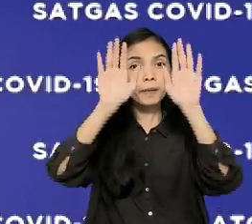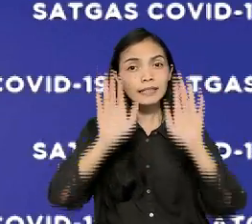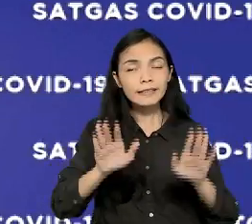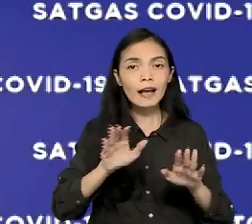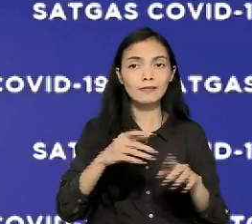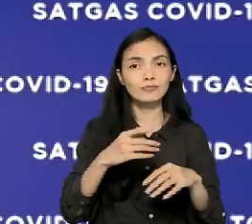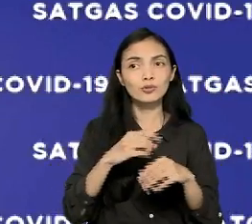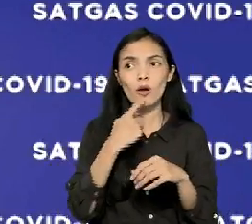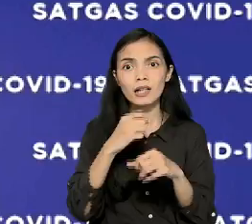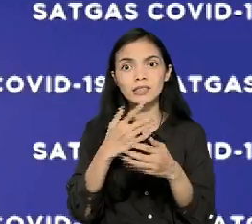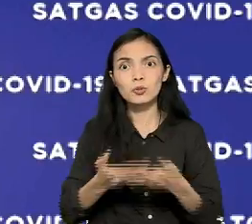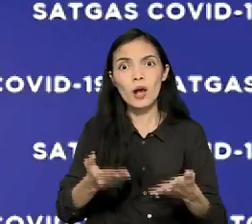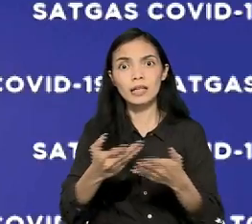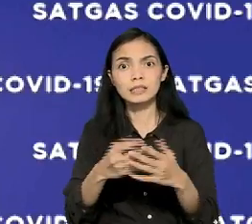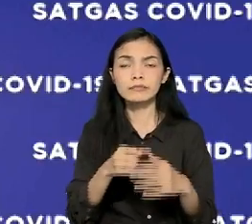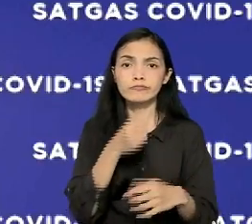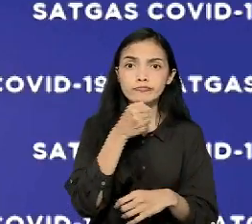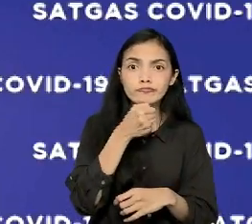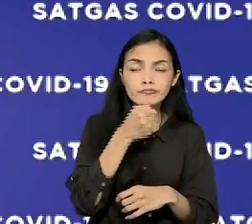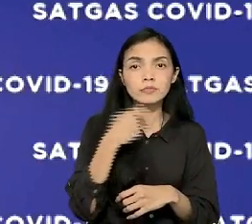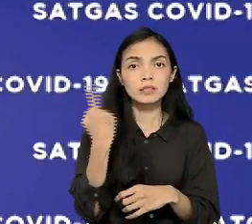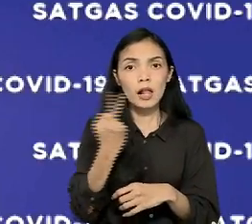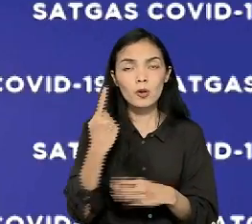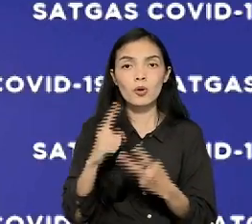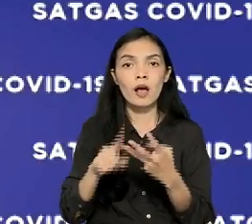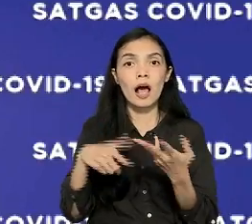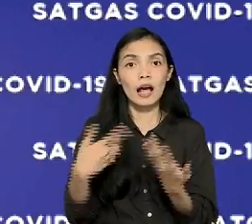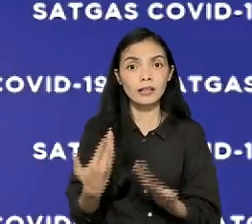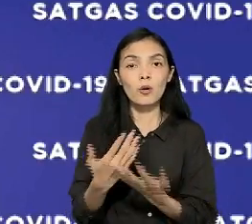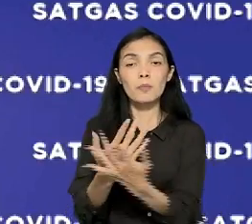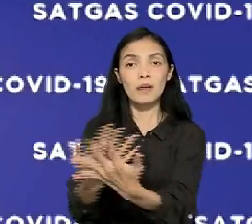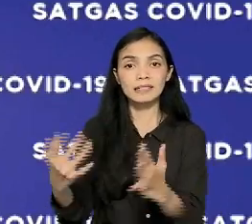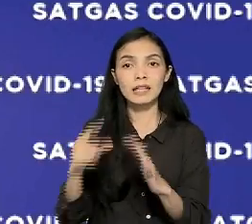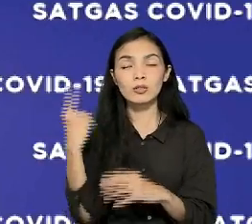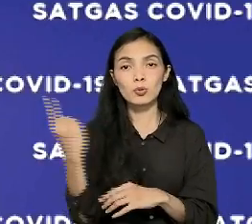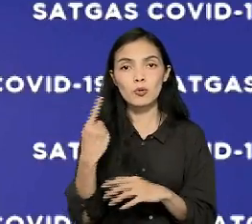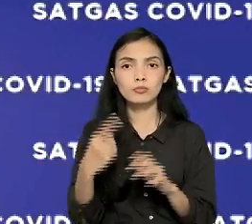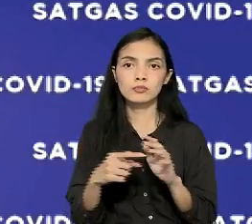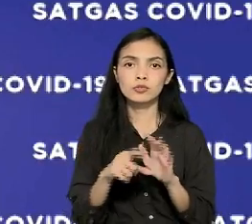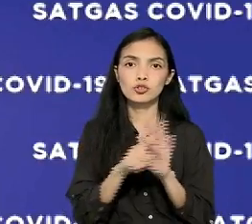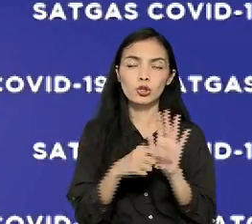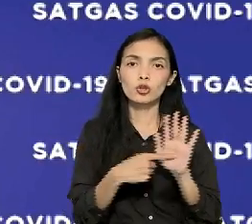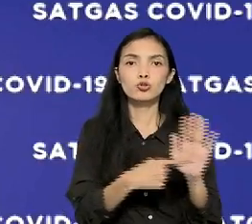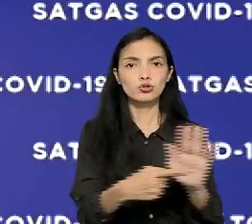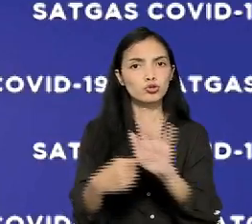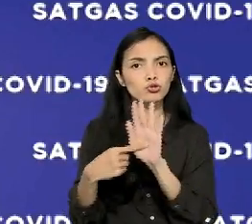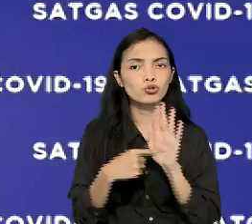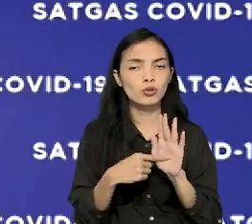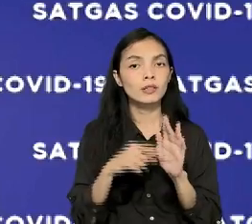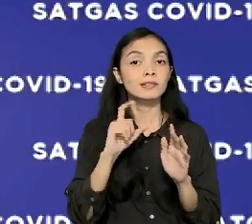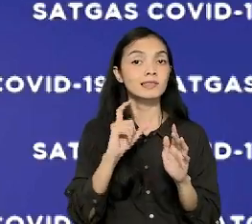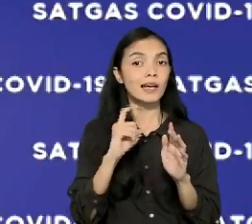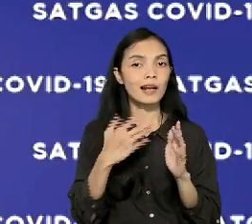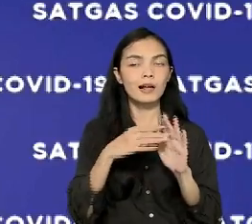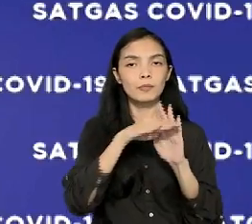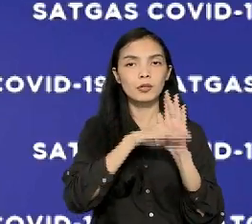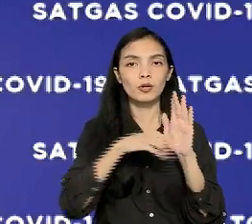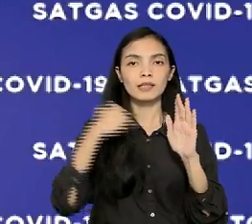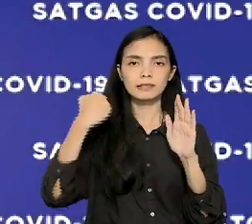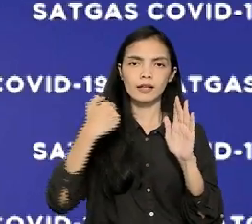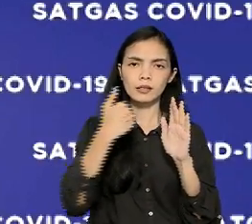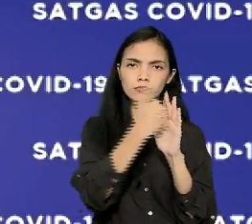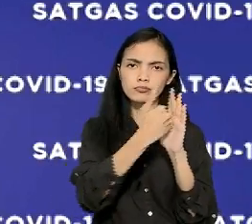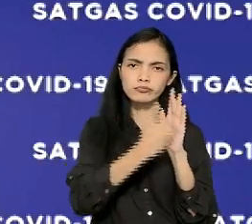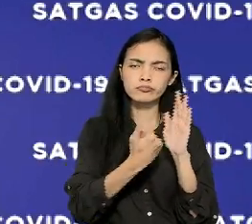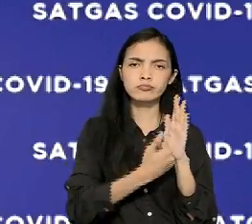lelah, dan masyarakat umum yang menjadi contoh bagi orang-orang di sekitarnya dengan menerapkan protokol kesehatan